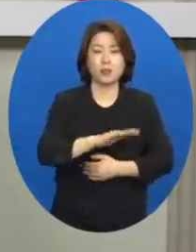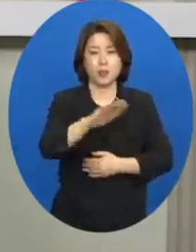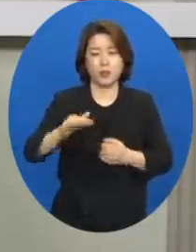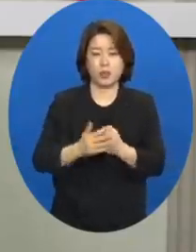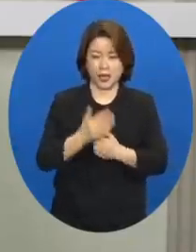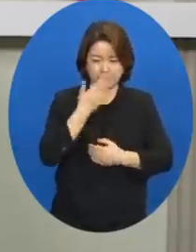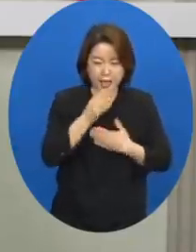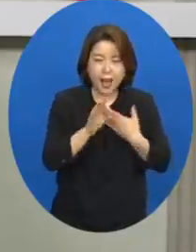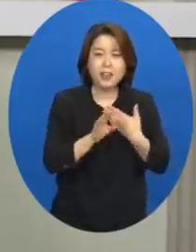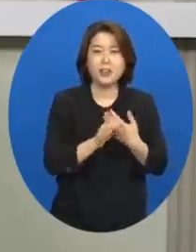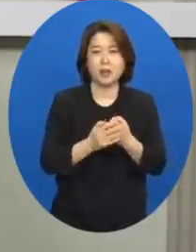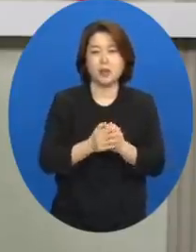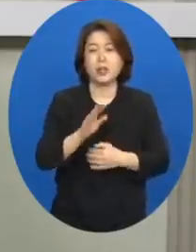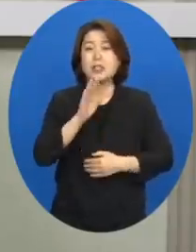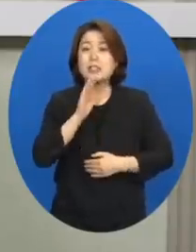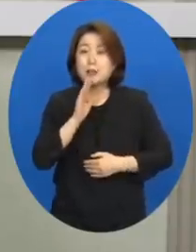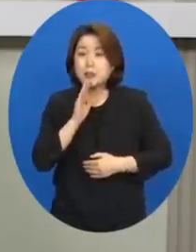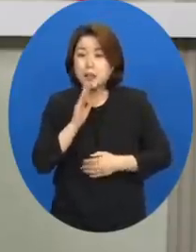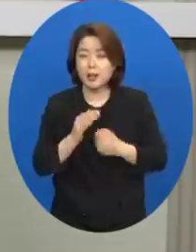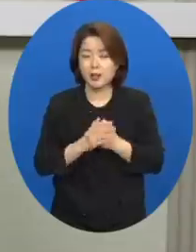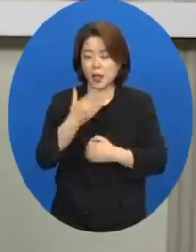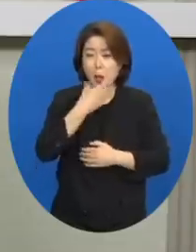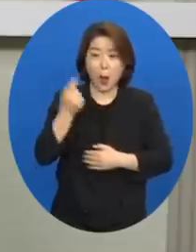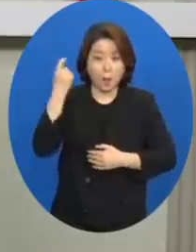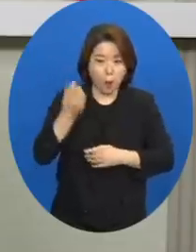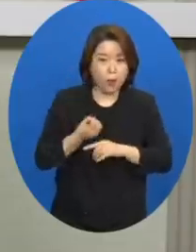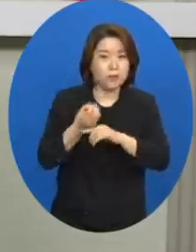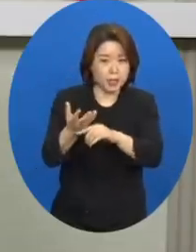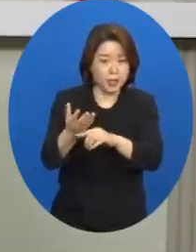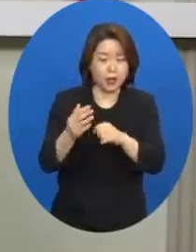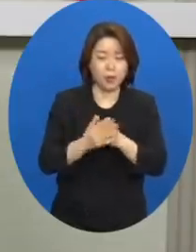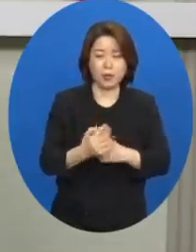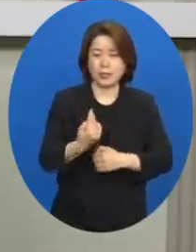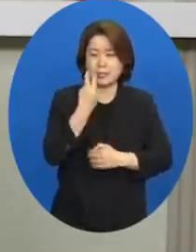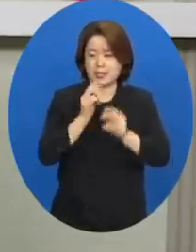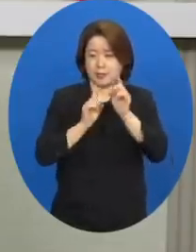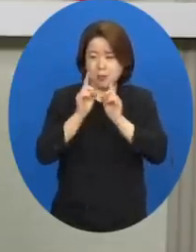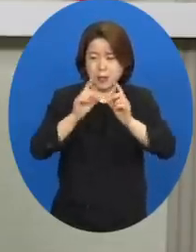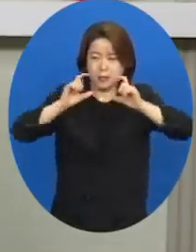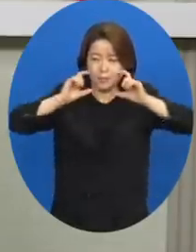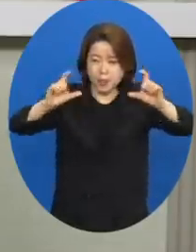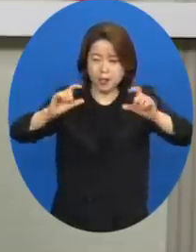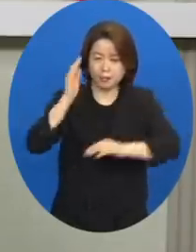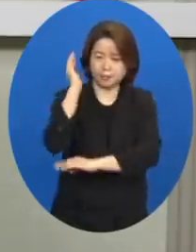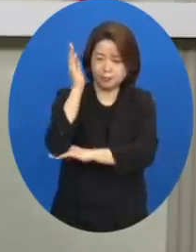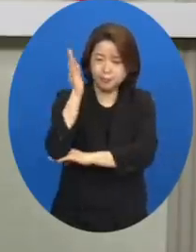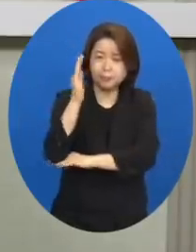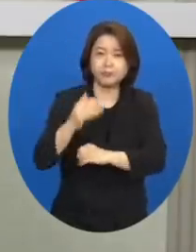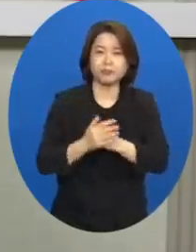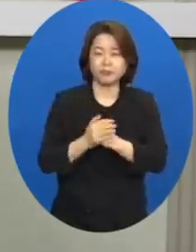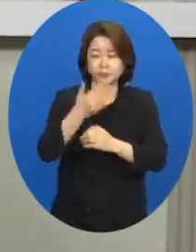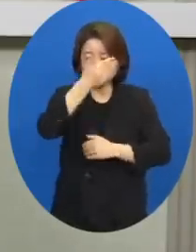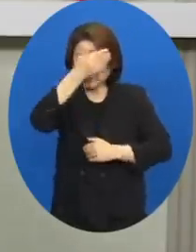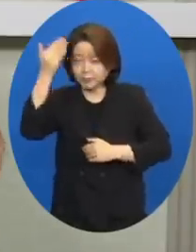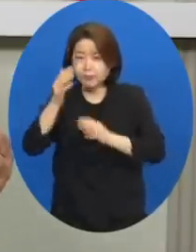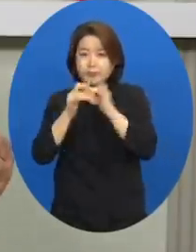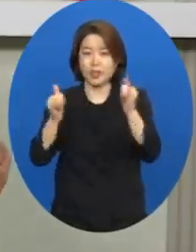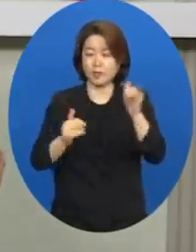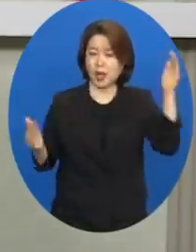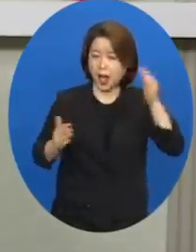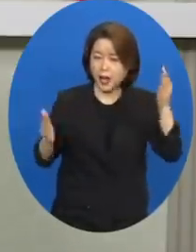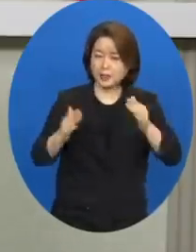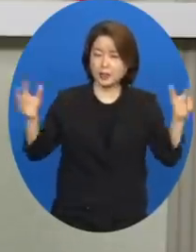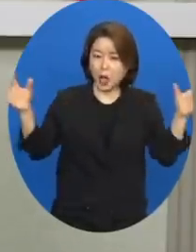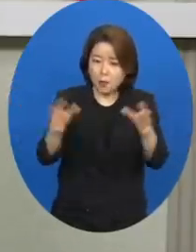있는 대로 정말 복음을 전하고 생명의 말씀이 선포되고 그리고 청년들과 학생들이